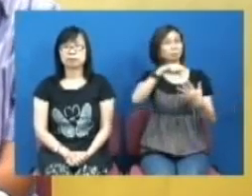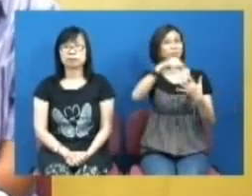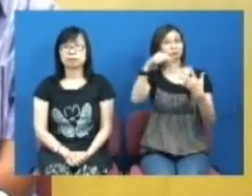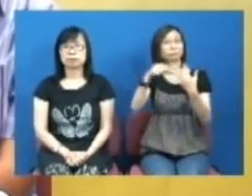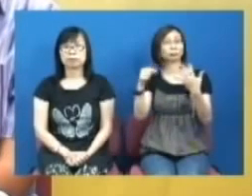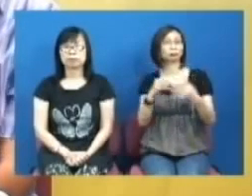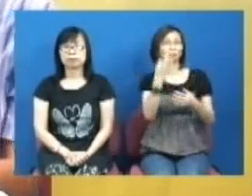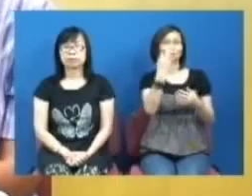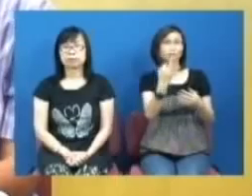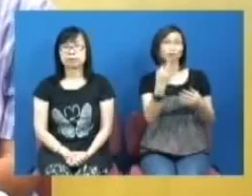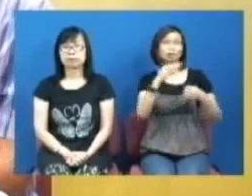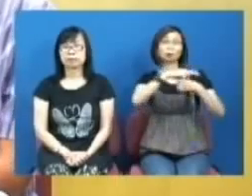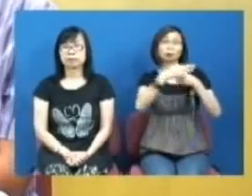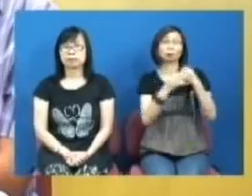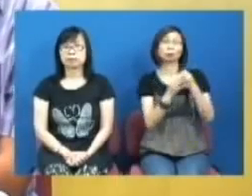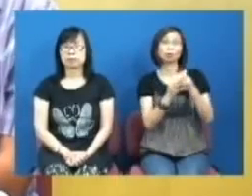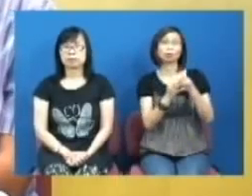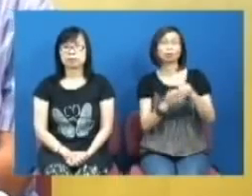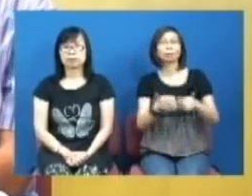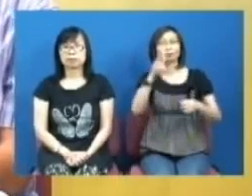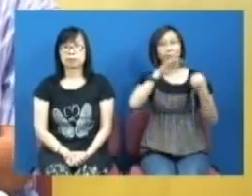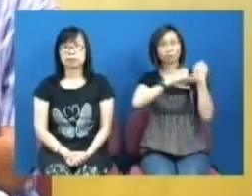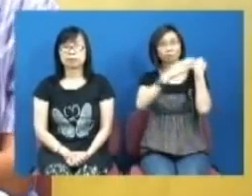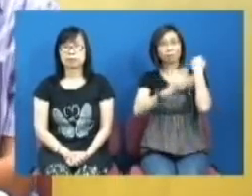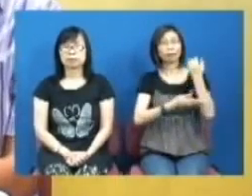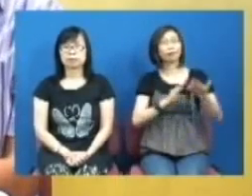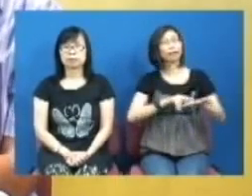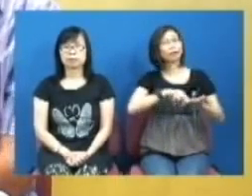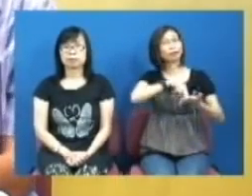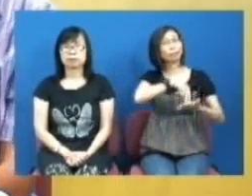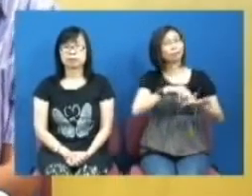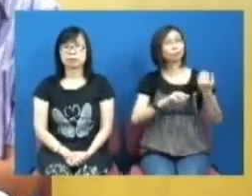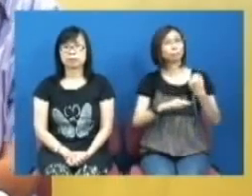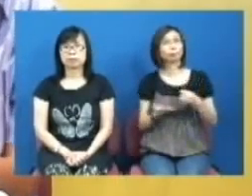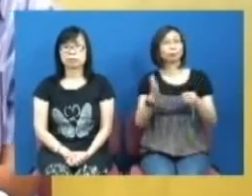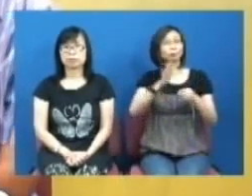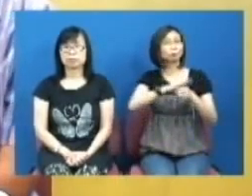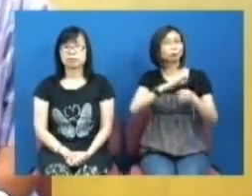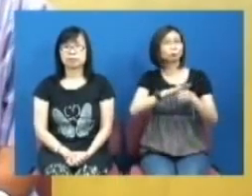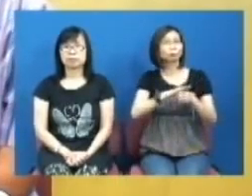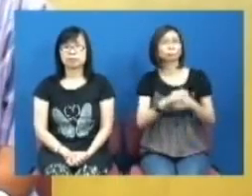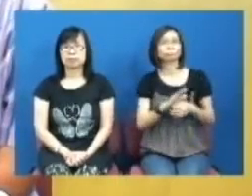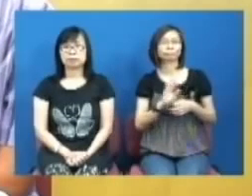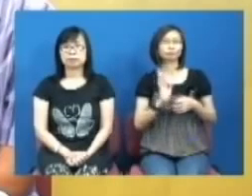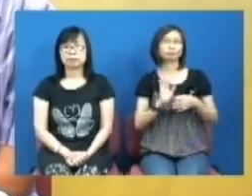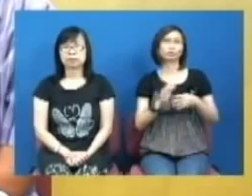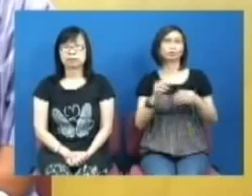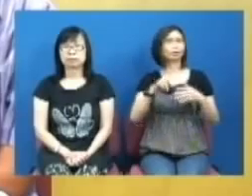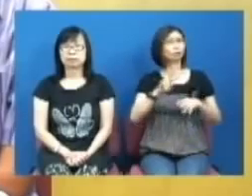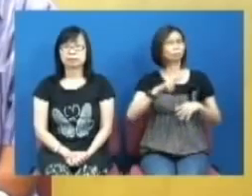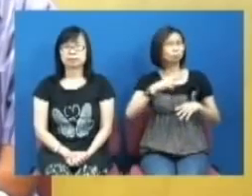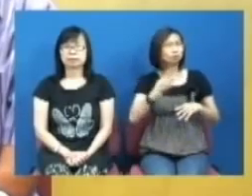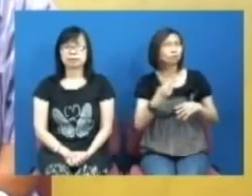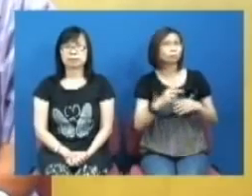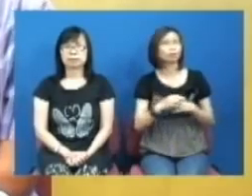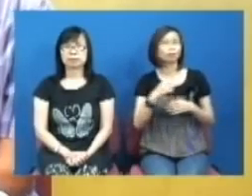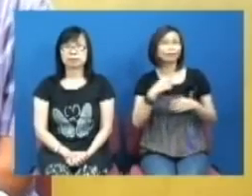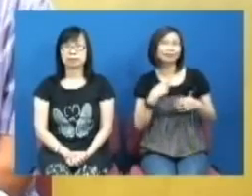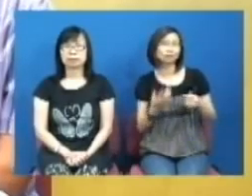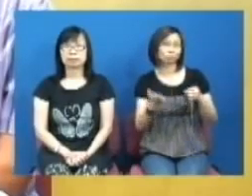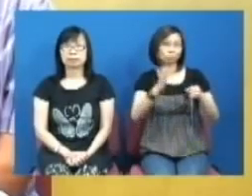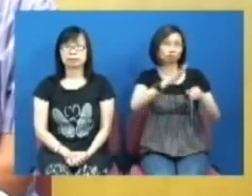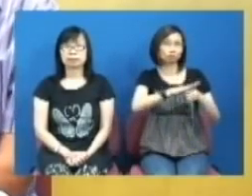落嚟立法會唔應該再進行一啲補選嚟到替換一啲即辭職議員，應該用一個即替補嘅機制